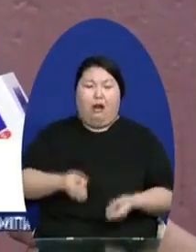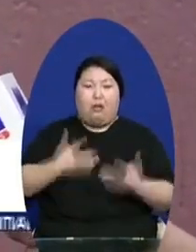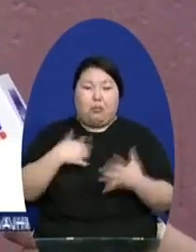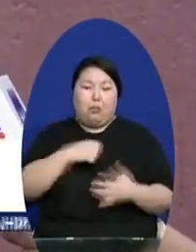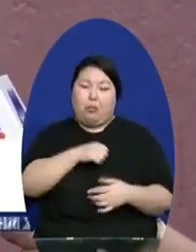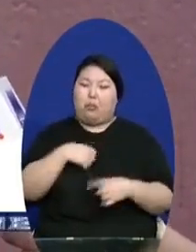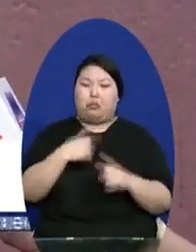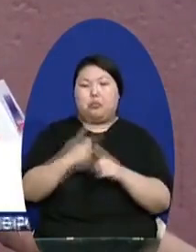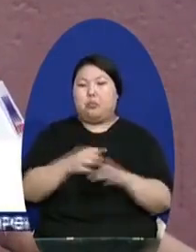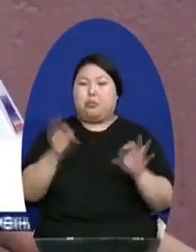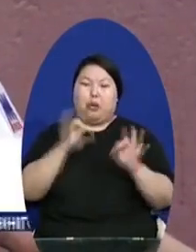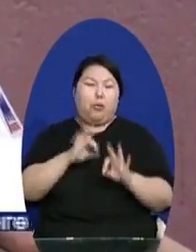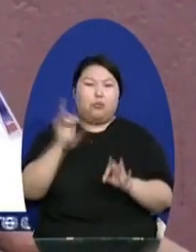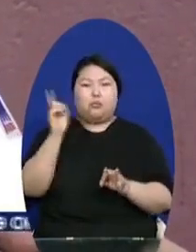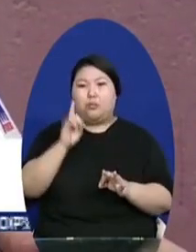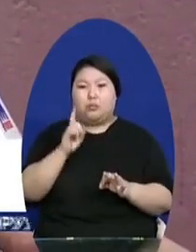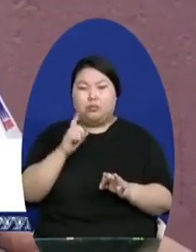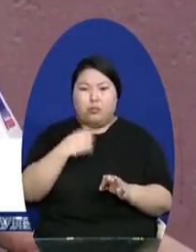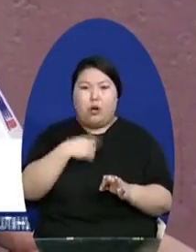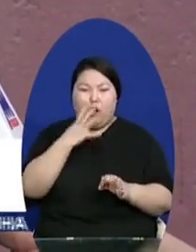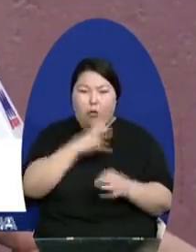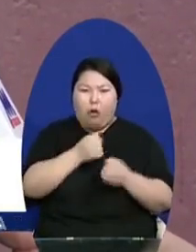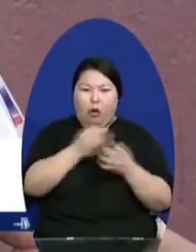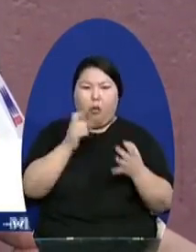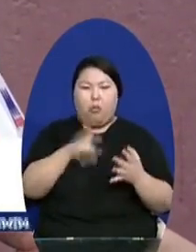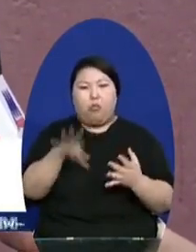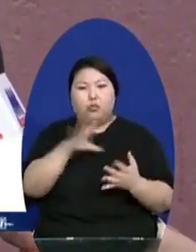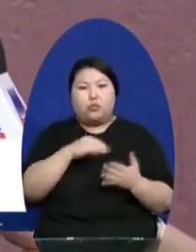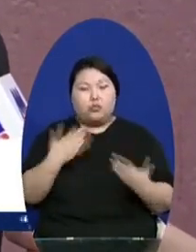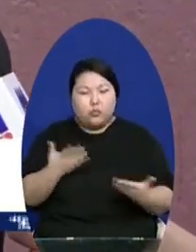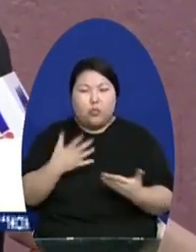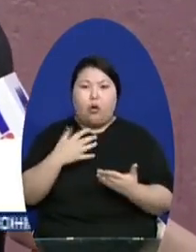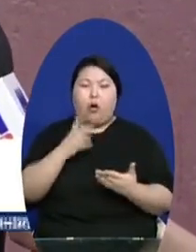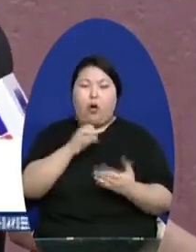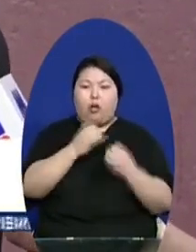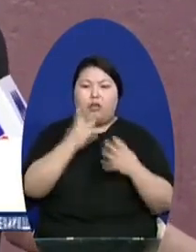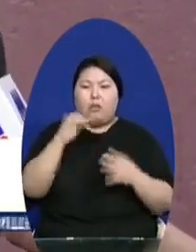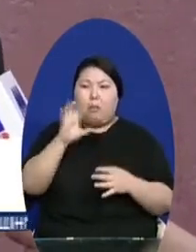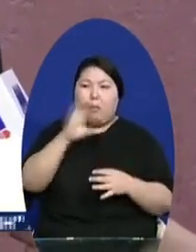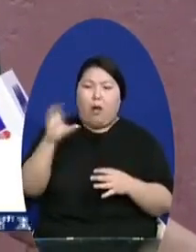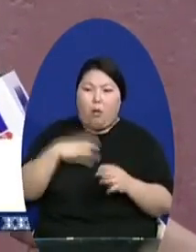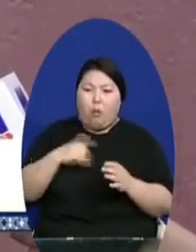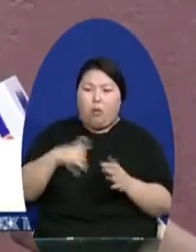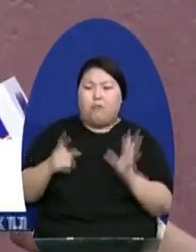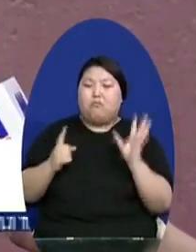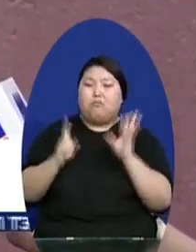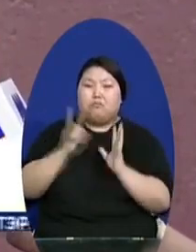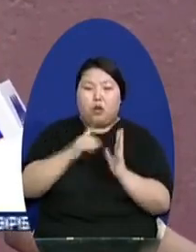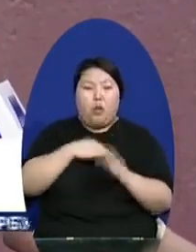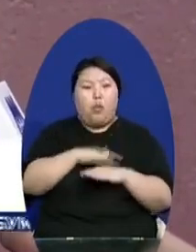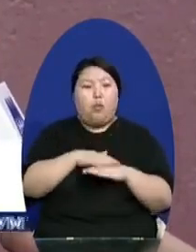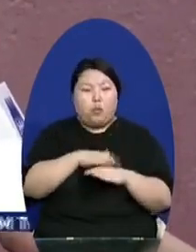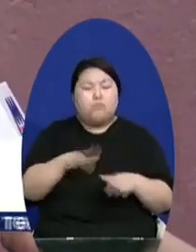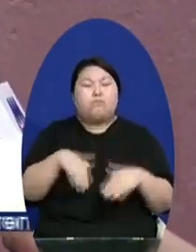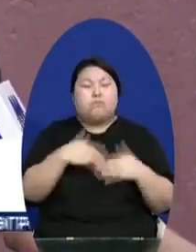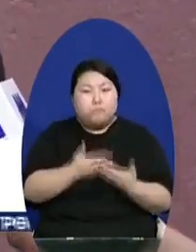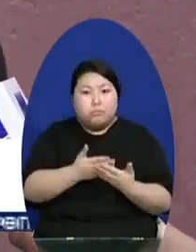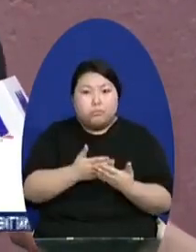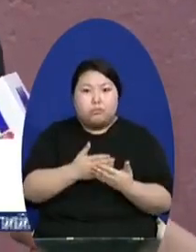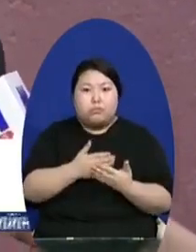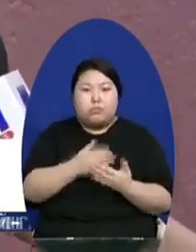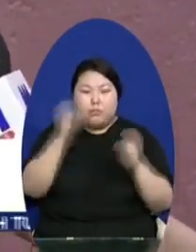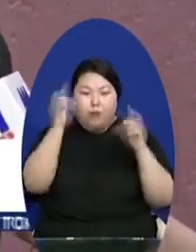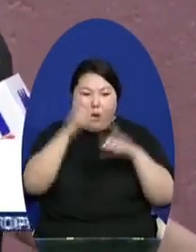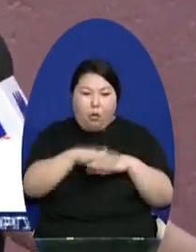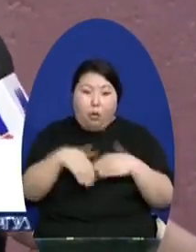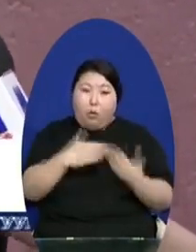өөрөө хариуцлагагүй байдал үүсгэчихээд олон төмний гэдэг юм уу одоо олон нийтийн байгууллага хамт олонхын өмнө уучлалт гуйна гэдэг бол тэр хүнд бол мэдээ